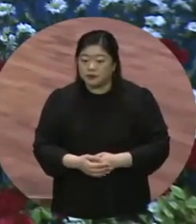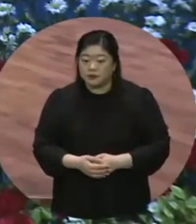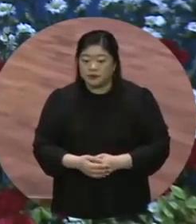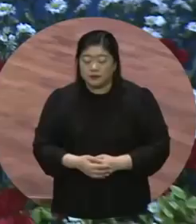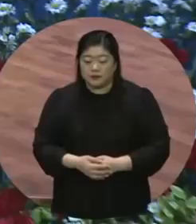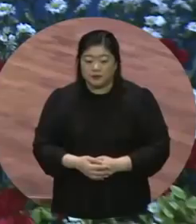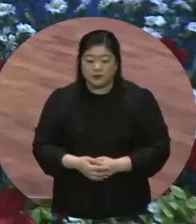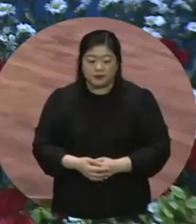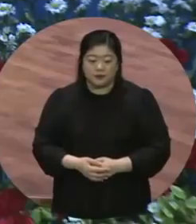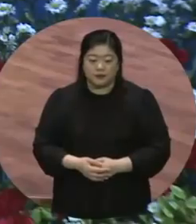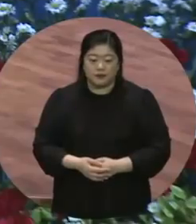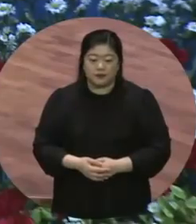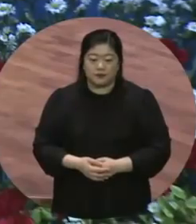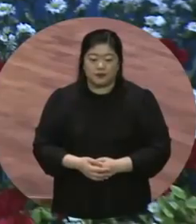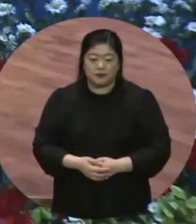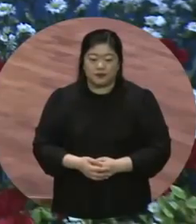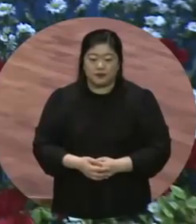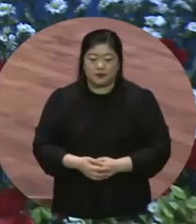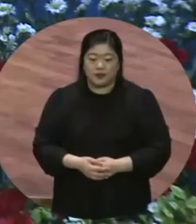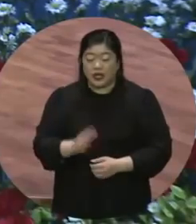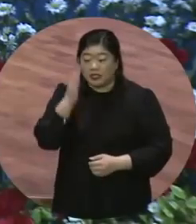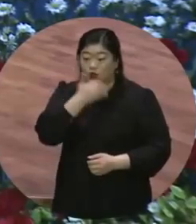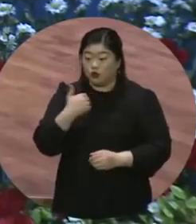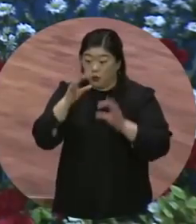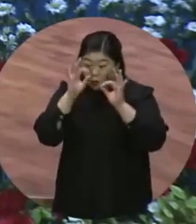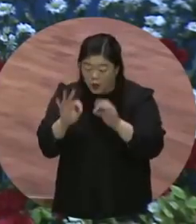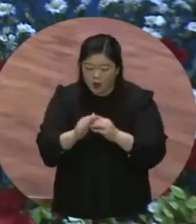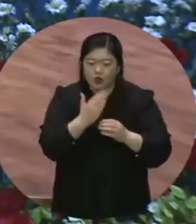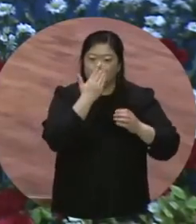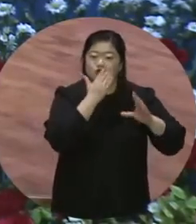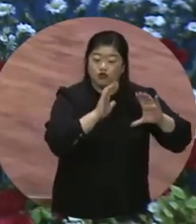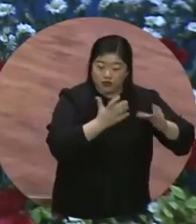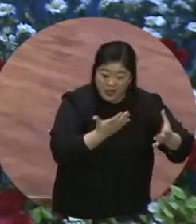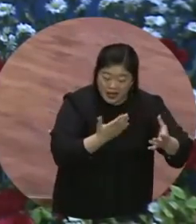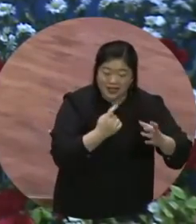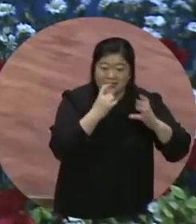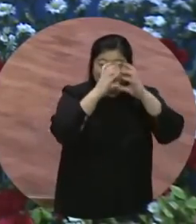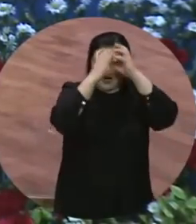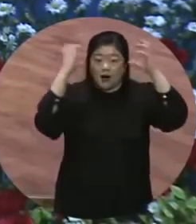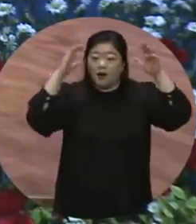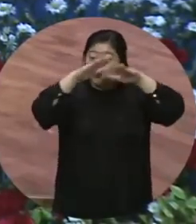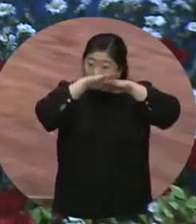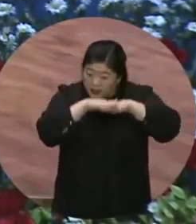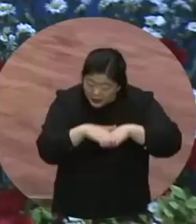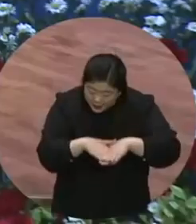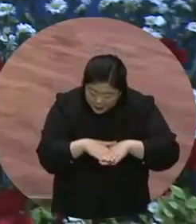그래서요, 이 천주교는요, 유대교, 모슬렘,